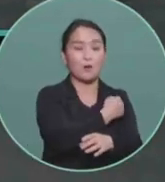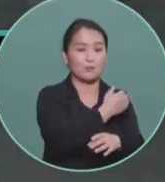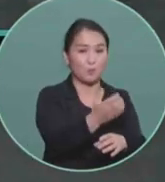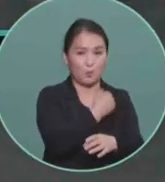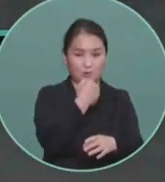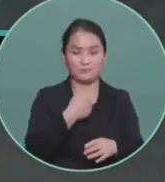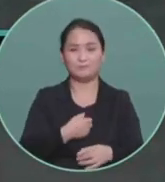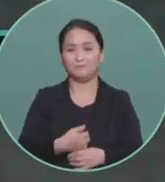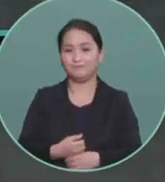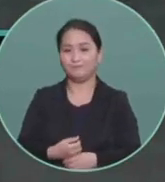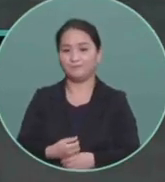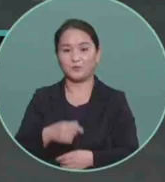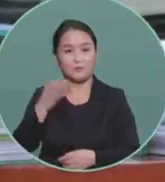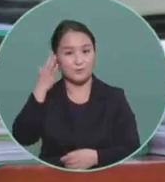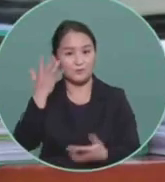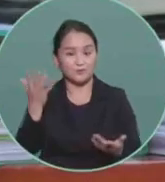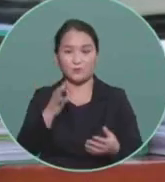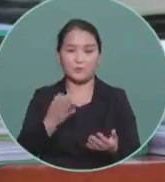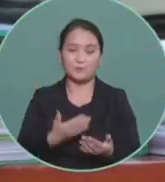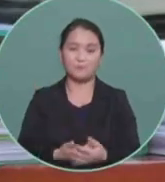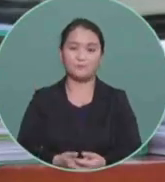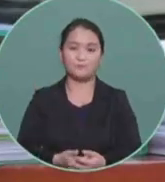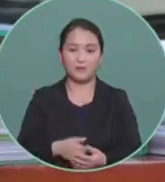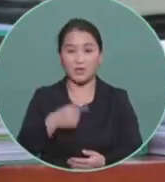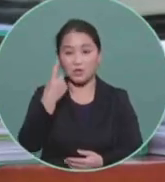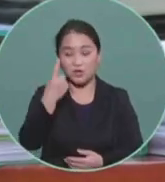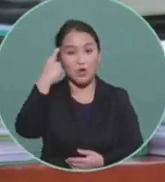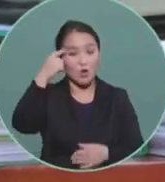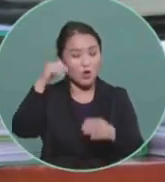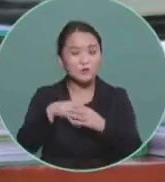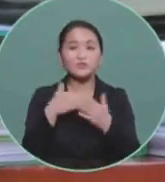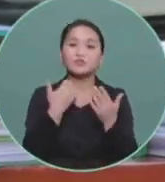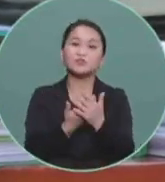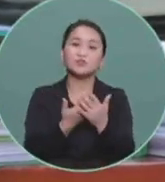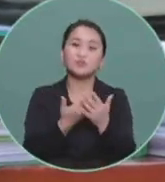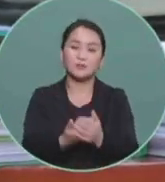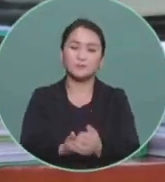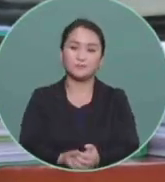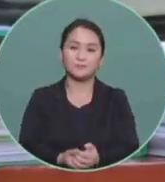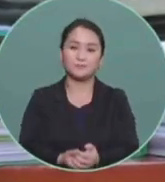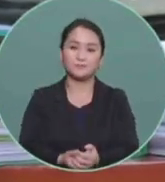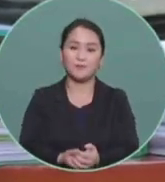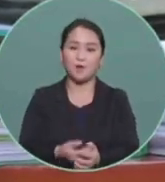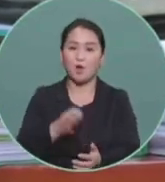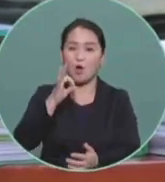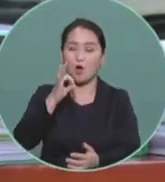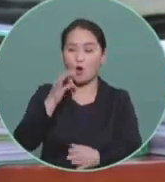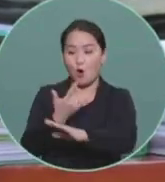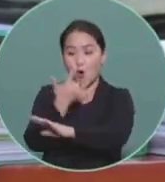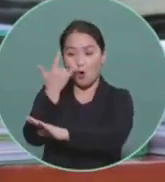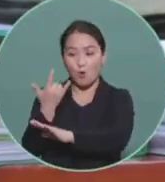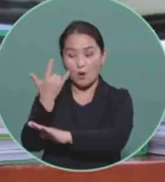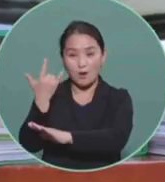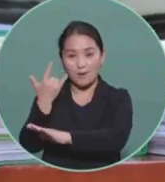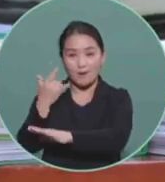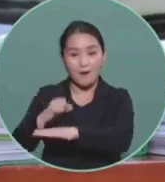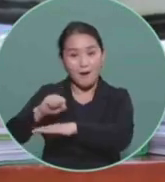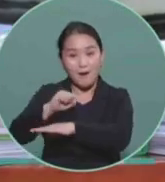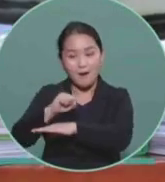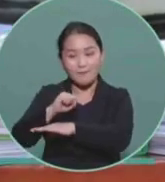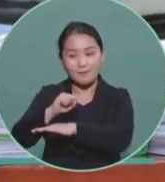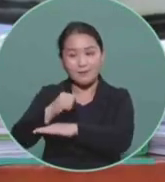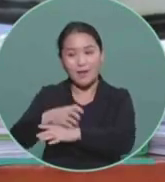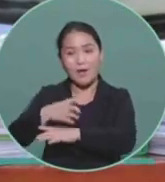рүү одоо орхоос өөрчлөө. Нэг л ойлголт байгаа юм. Жишээл эндээс бид нэр Үүрхангай аймаг руу авч явуулаа гэж бод. Үүрхангай